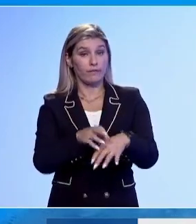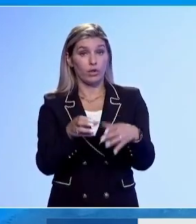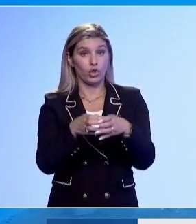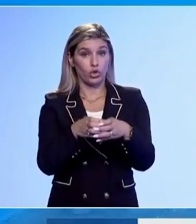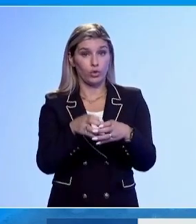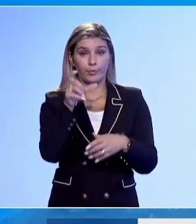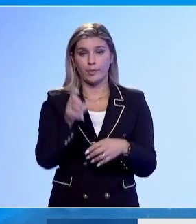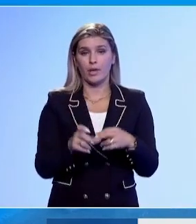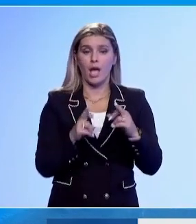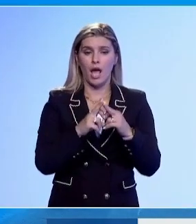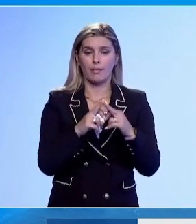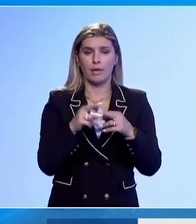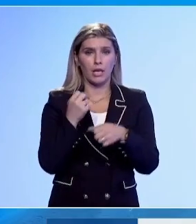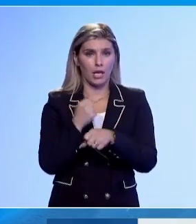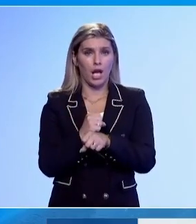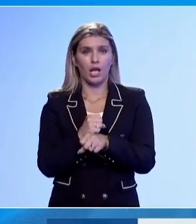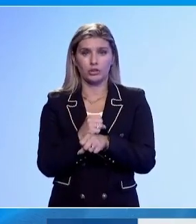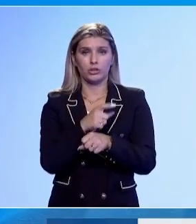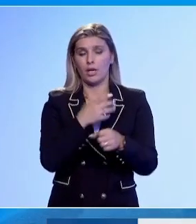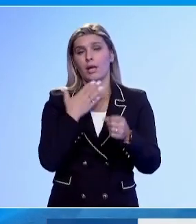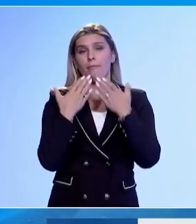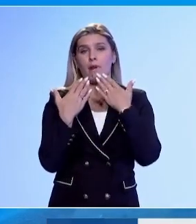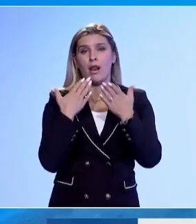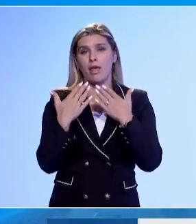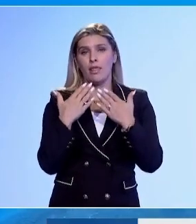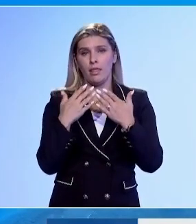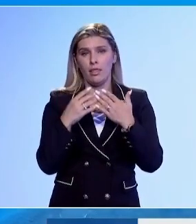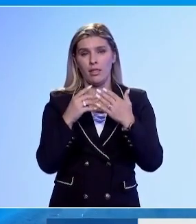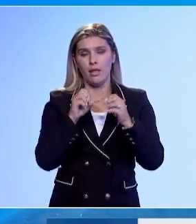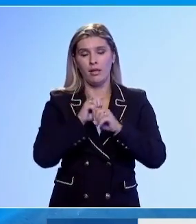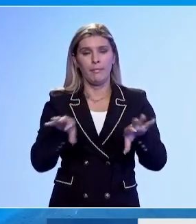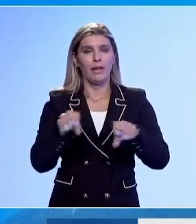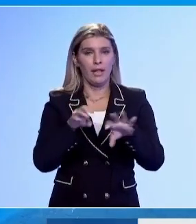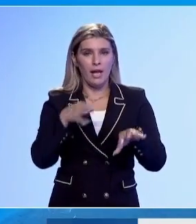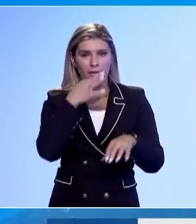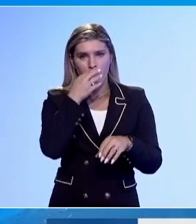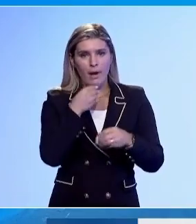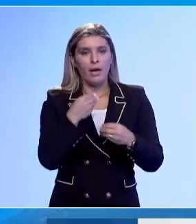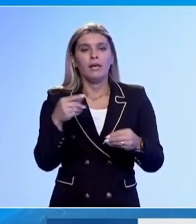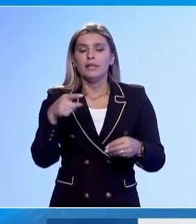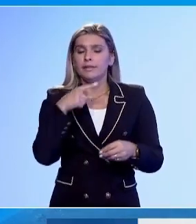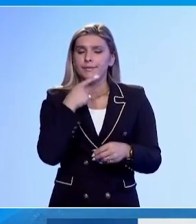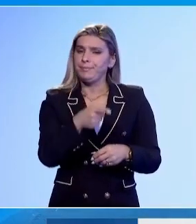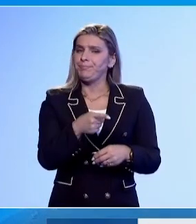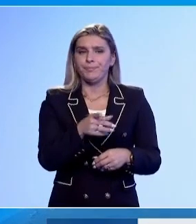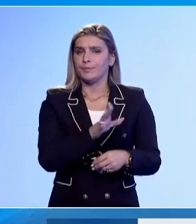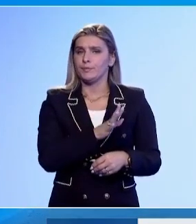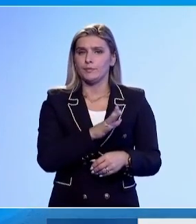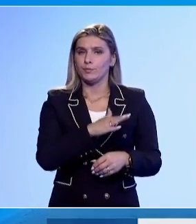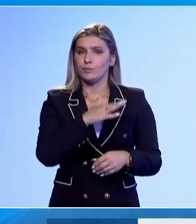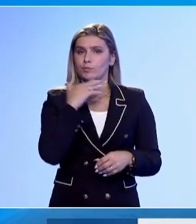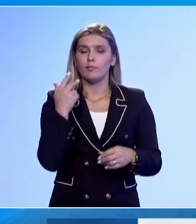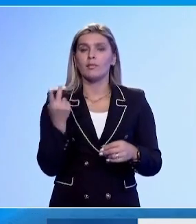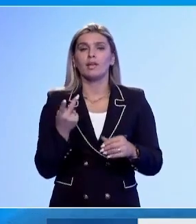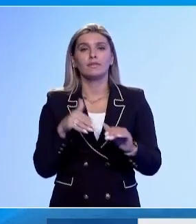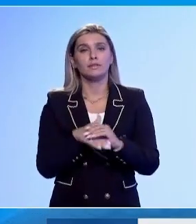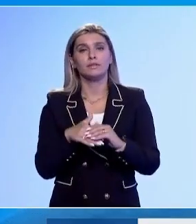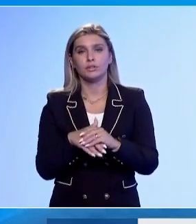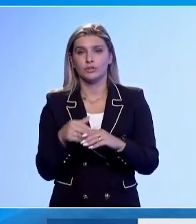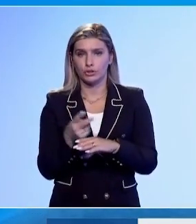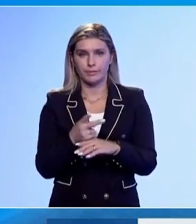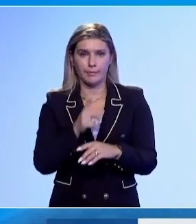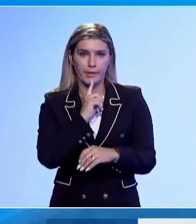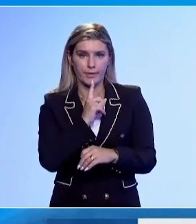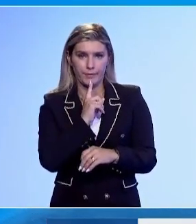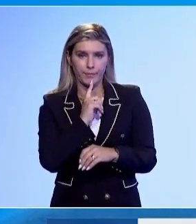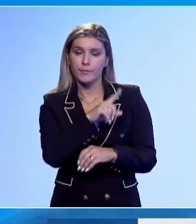partie, Arben Gashi, në një konferencë për medje, ka kërkuar hetim serioz për rezervat shtetërore. Sipas tij, në seancën e parë të Kuvendit të